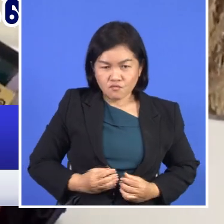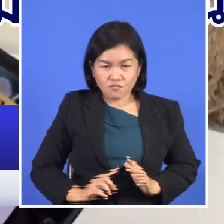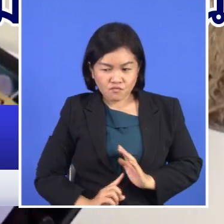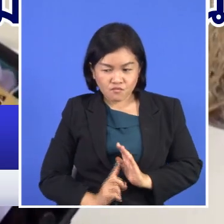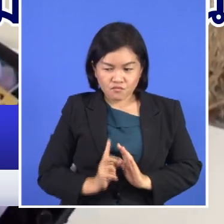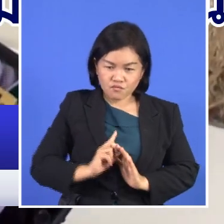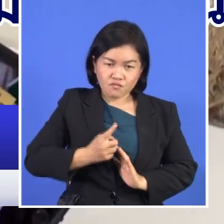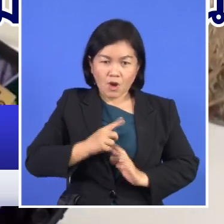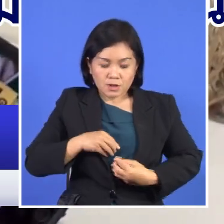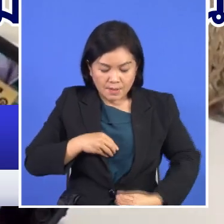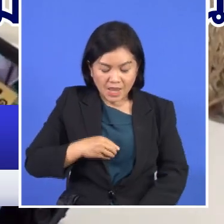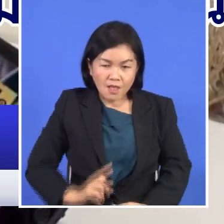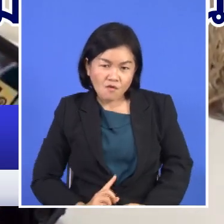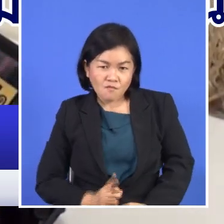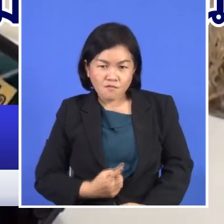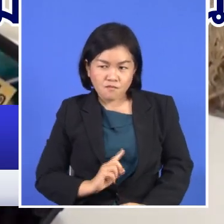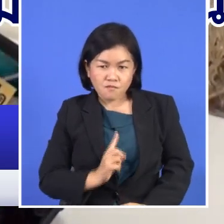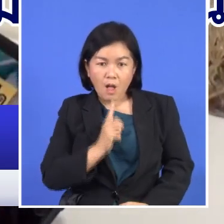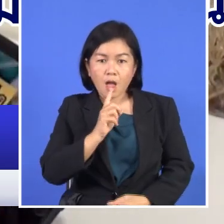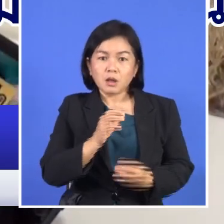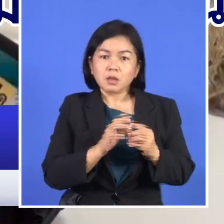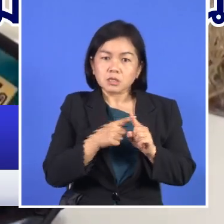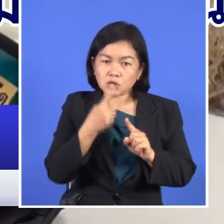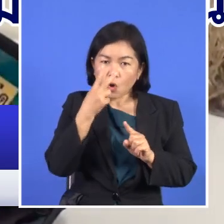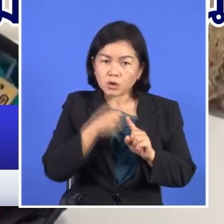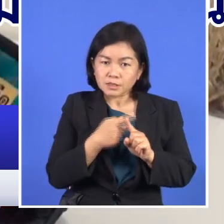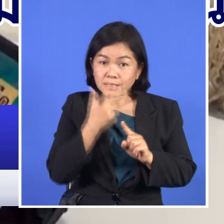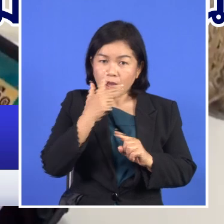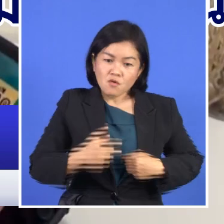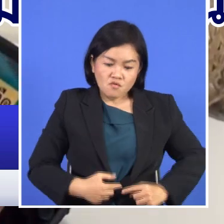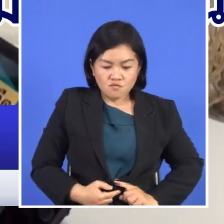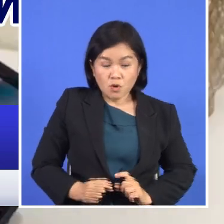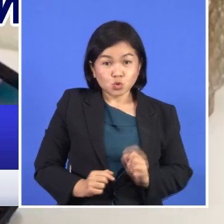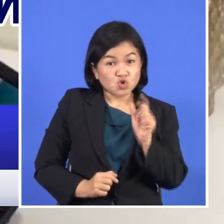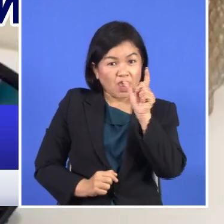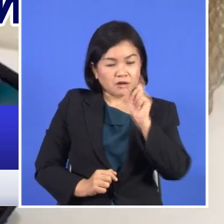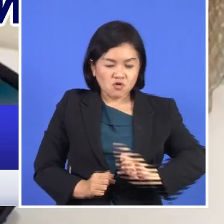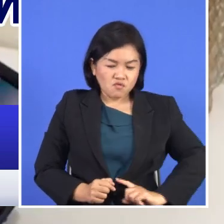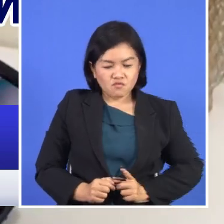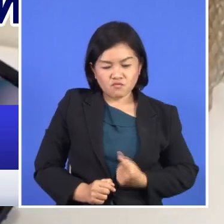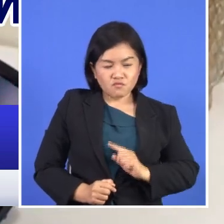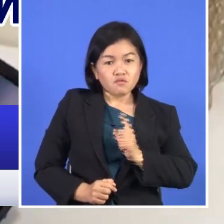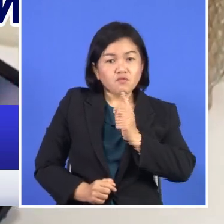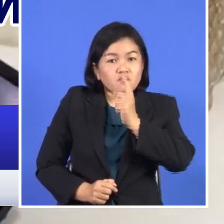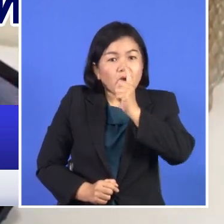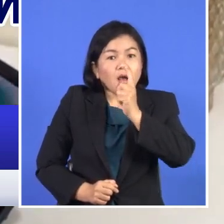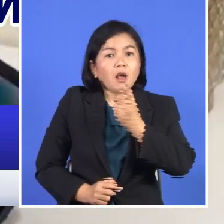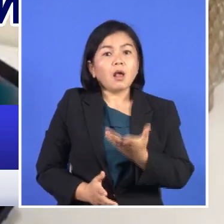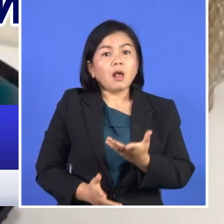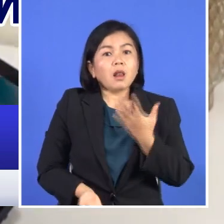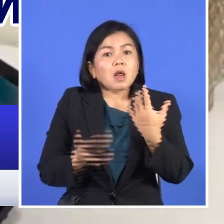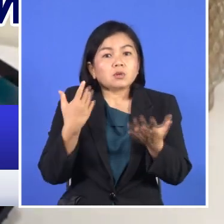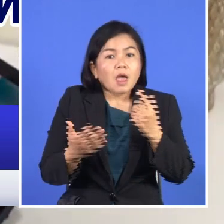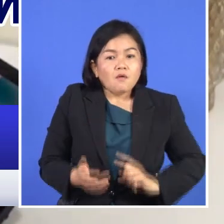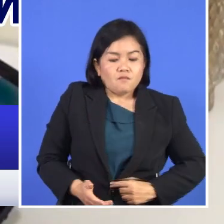ไส้ลิ้นแล้วก็ใช้เวลาประมาณสัก 2-3 เดือนก็เจริญเติบโตเป็นตัวเต็มใบแบบนี้คราวนี้ที่บางตัวก็จะขึ้นมา